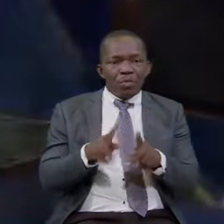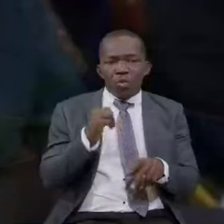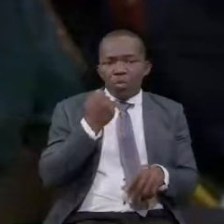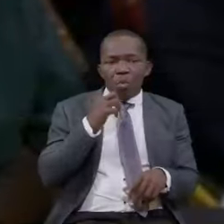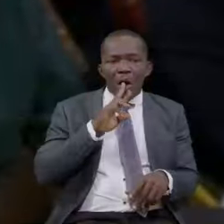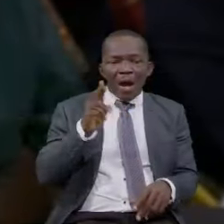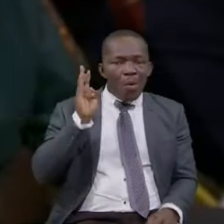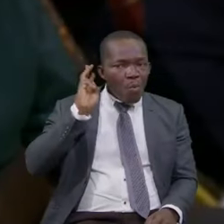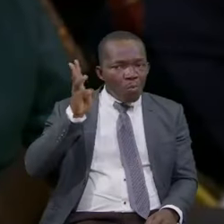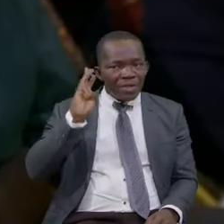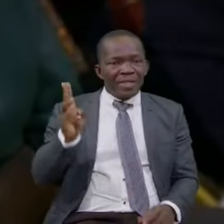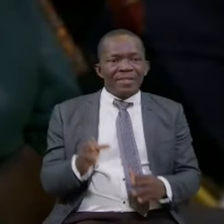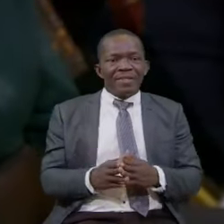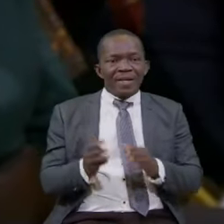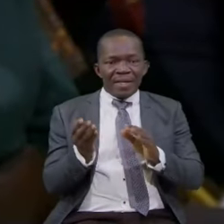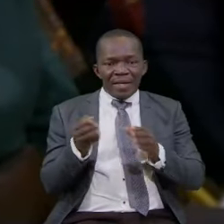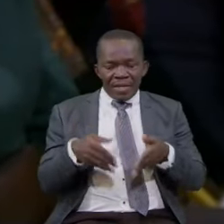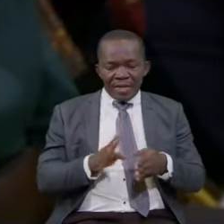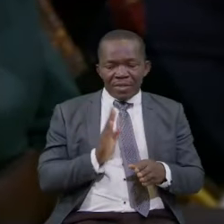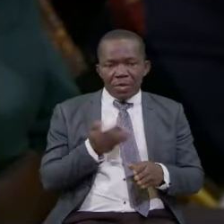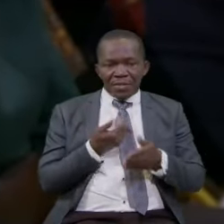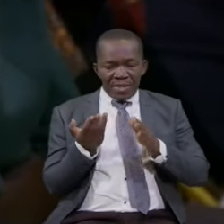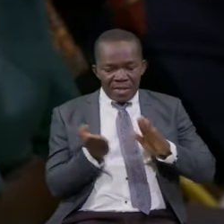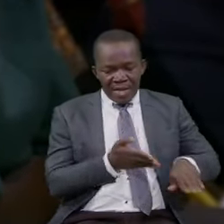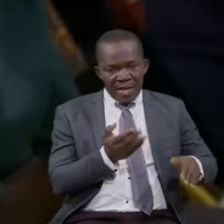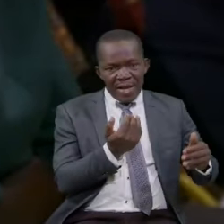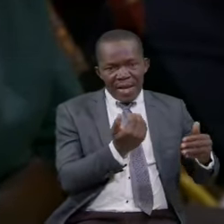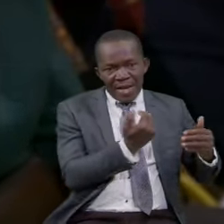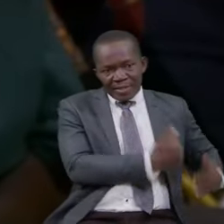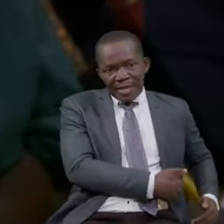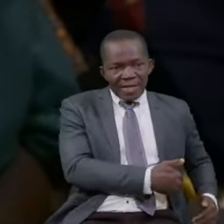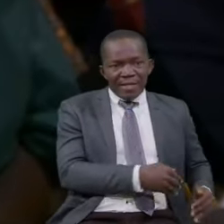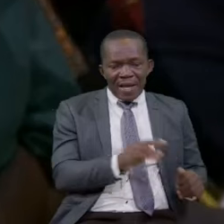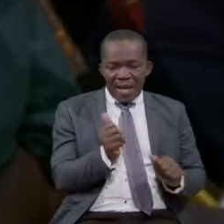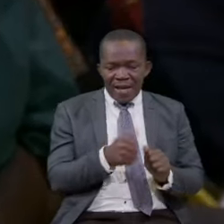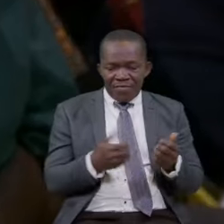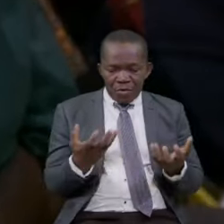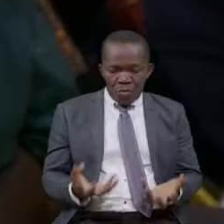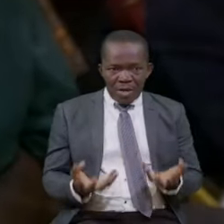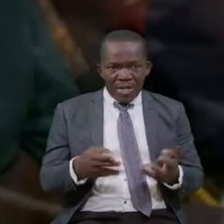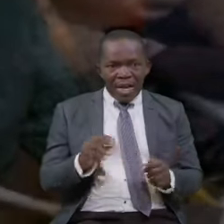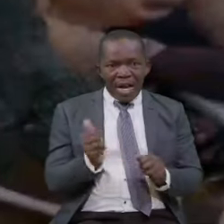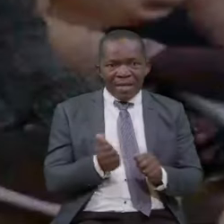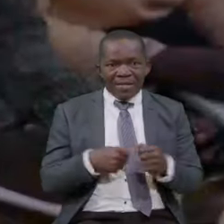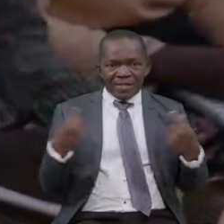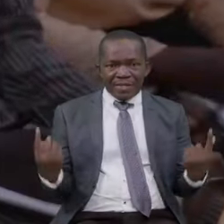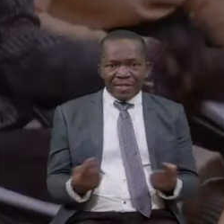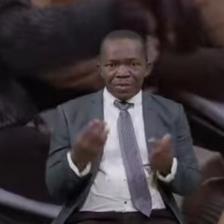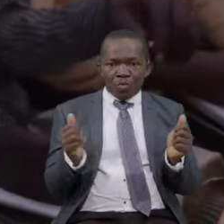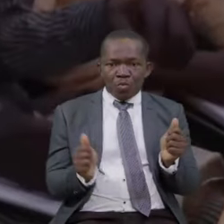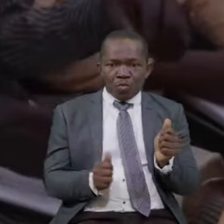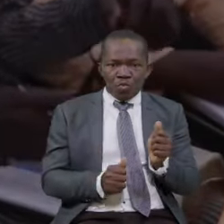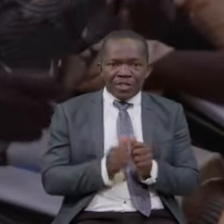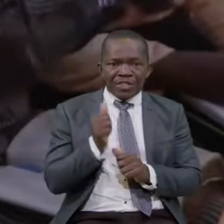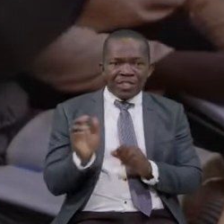le péché qui nous enveloppe si facilement et courons avec persévérance dans